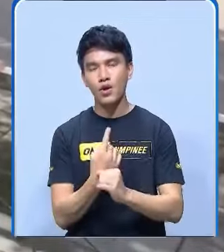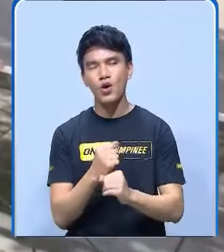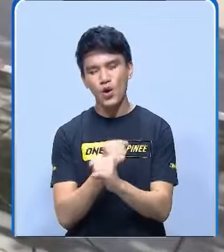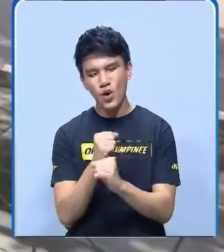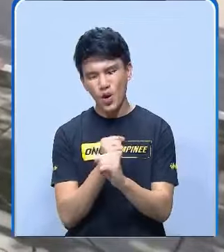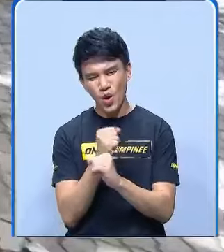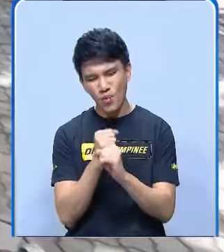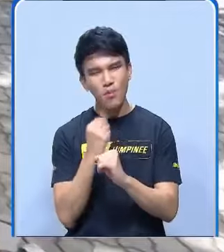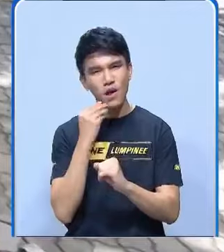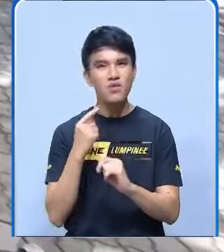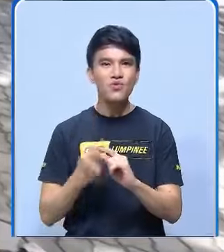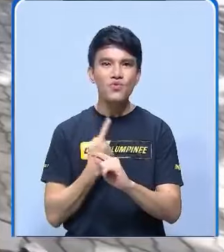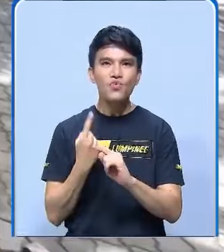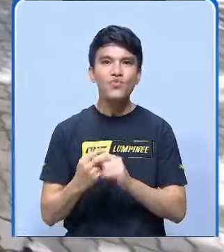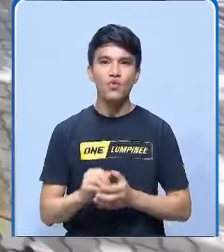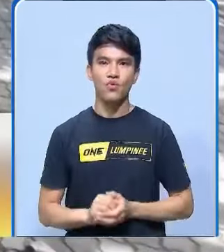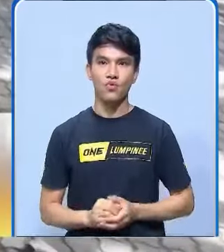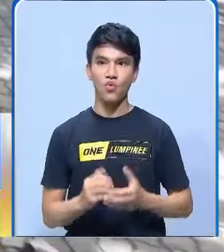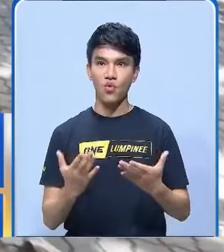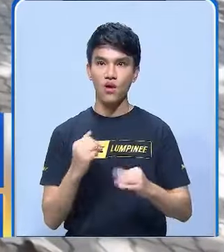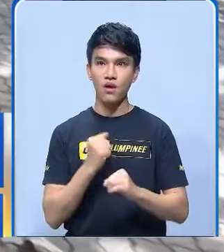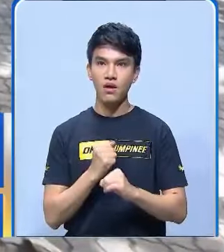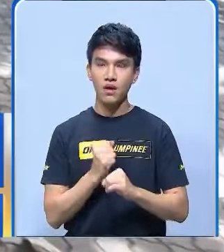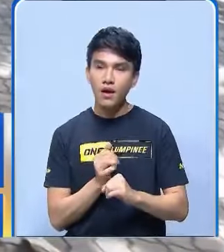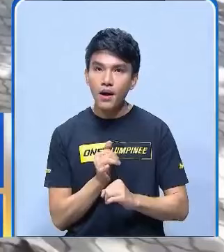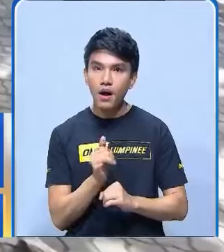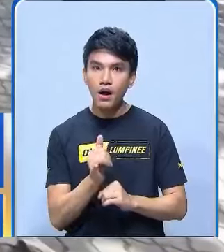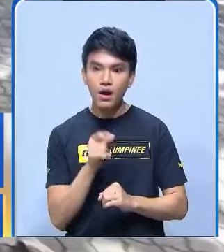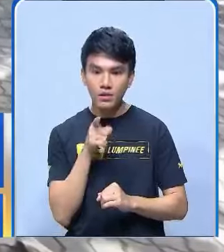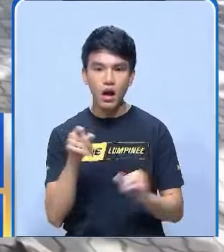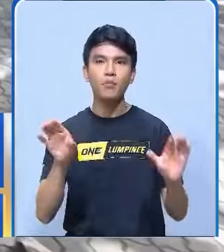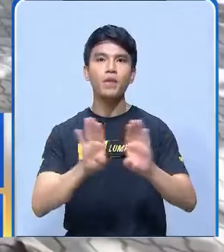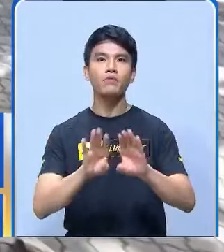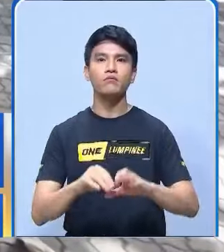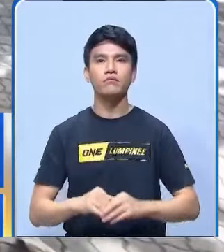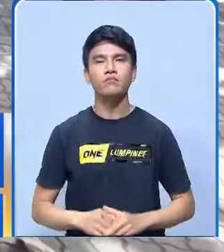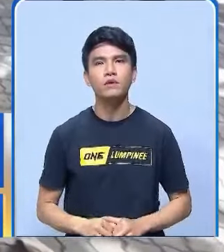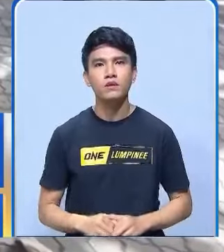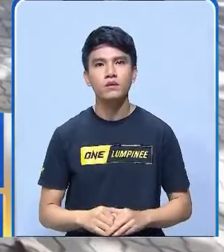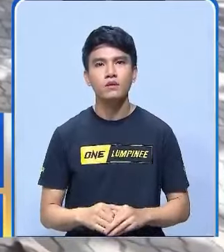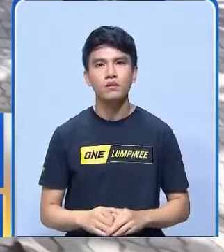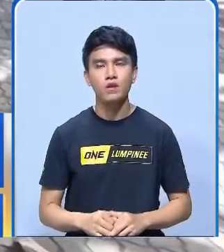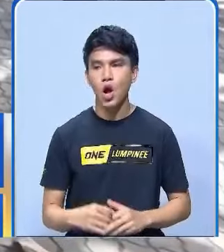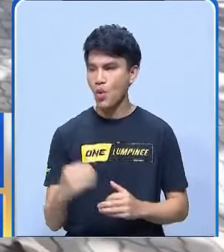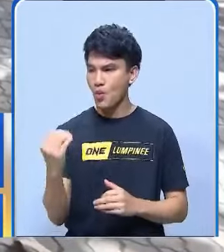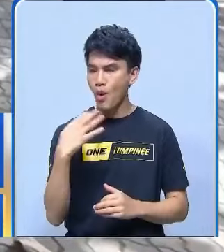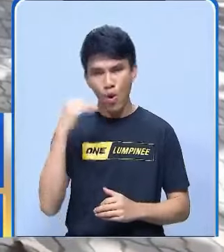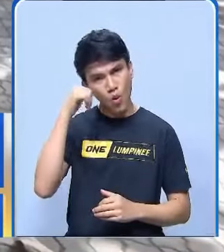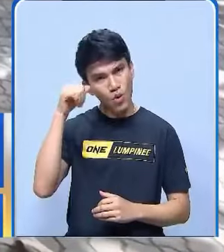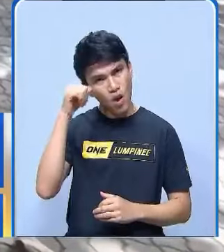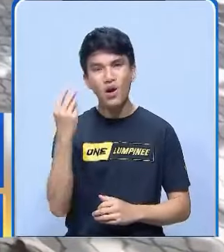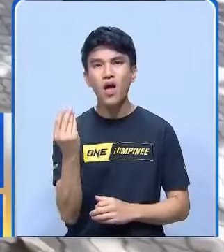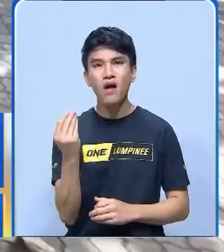บ้านหนูก็เช่าอยู่ค่ะอยู่ดีๆก็ไปทำงานปกติครับแล้วเขาก็สั่งปิดเลยแล้วเบอกมปิดกี่วันหรือยัง